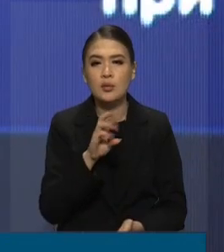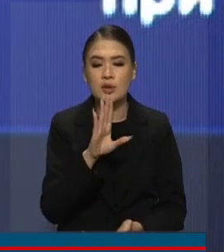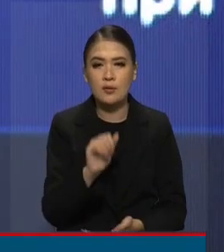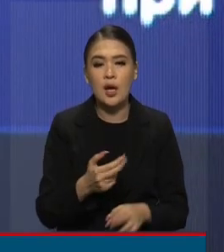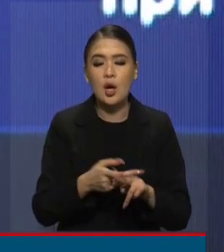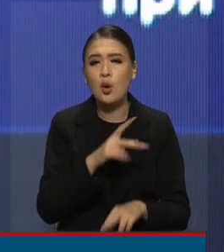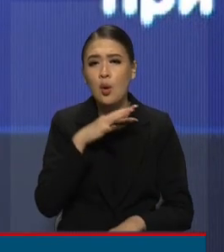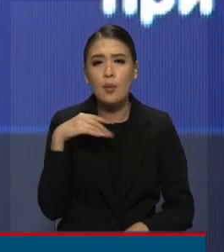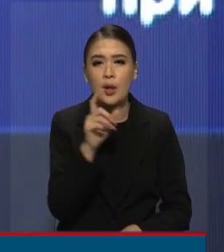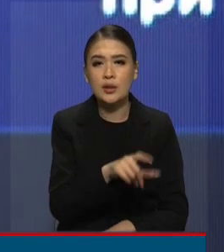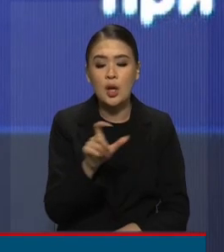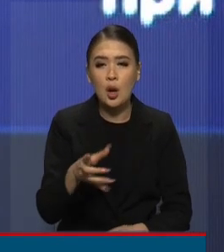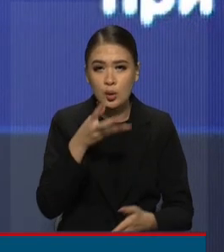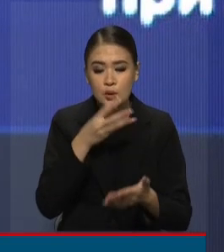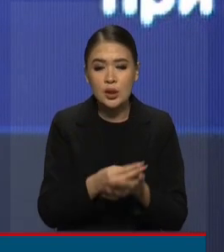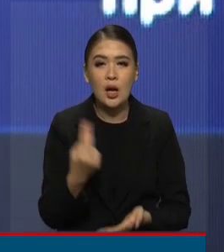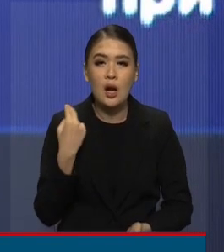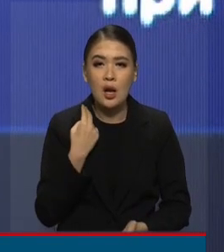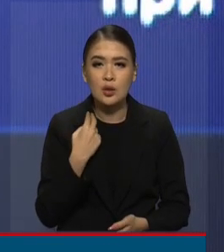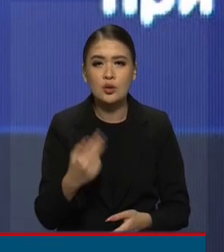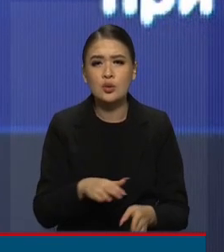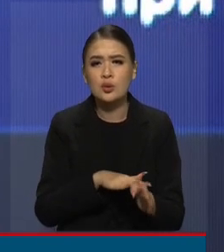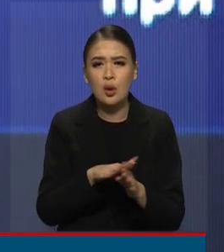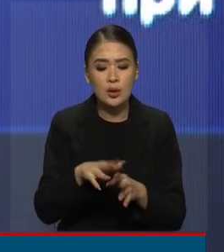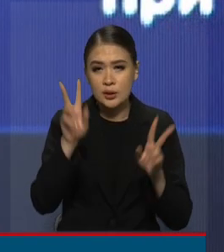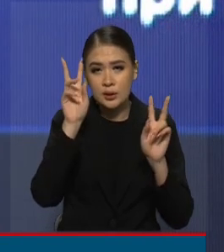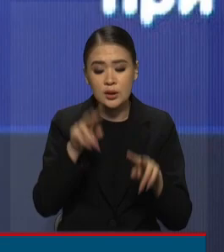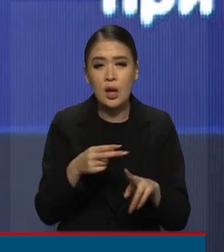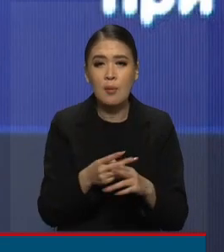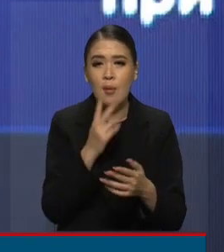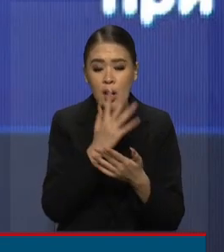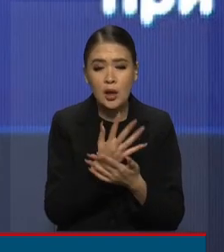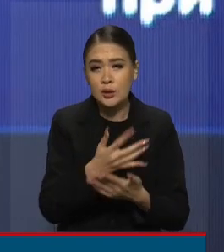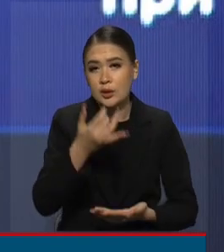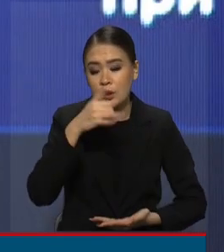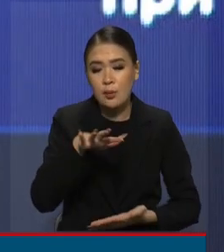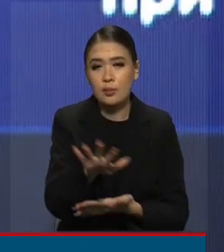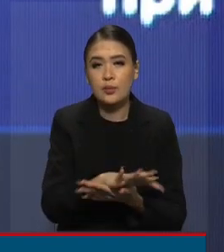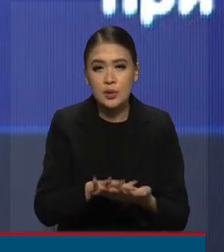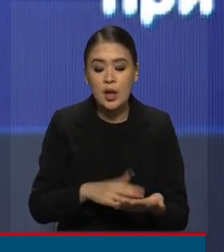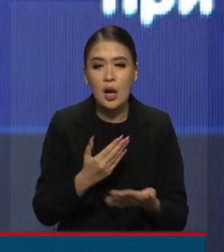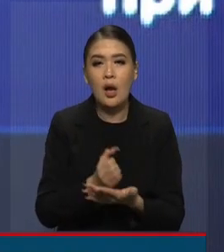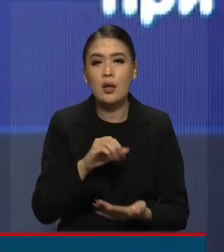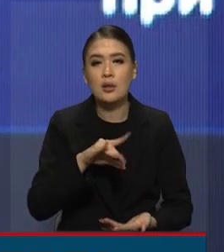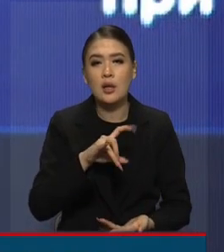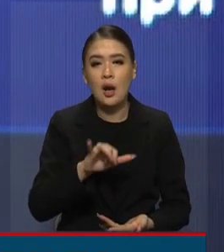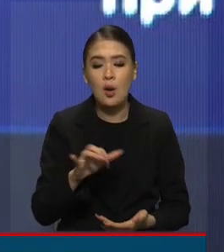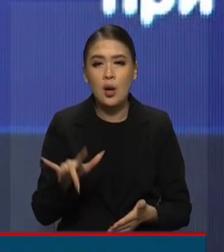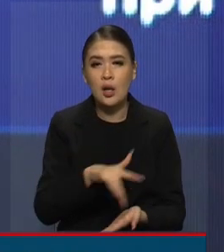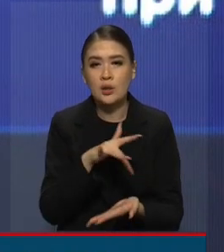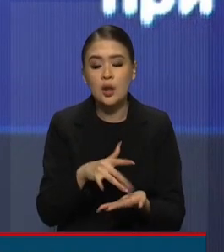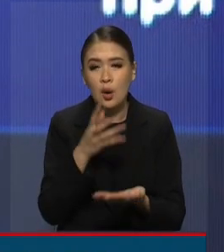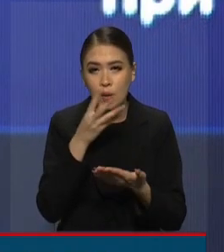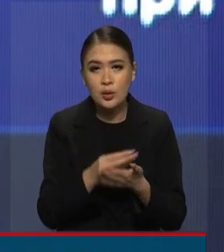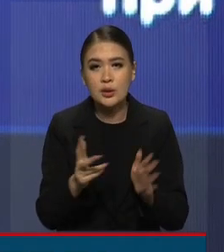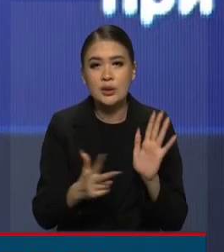азаматтар өзінің қарыз сомаларын толыққанды білмейді немесе дұрыс көрсетпейді арыздарды. Мысалы, Атырау қаласының тұрғыны өзінде